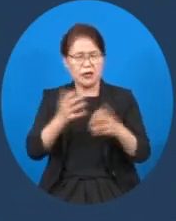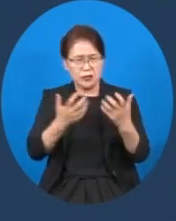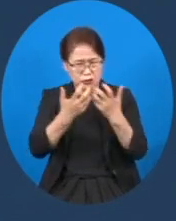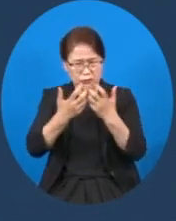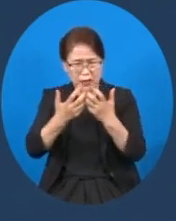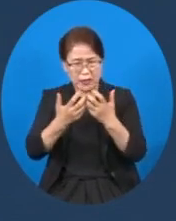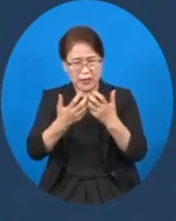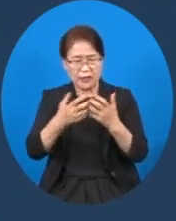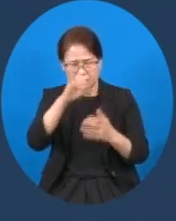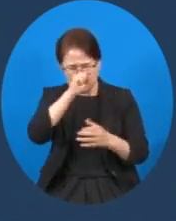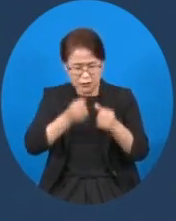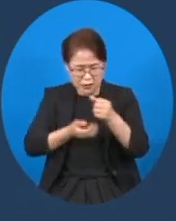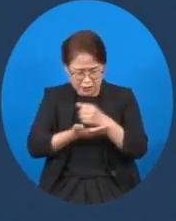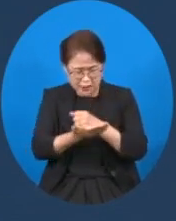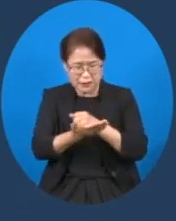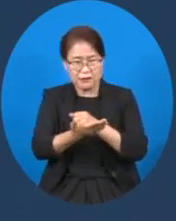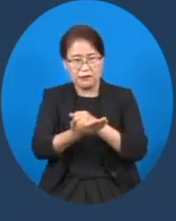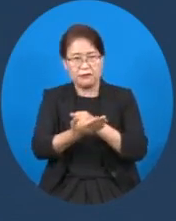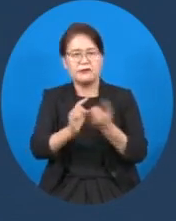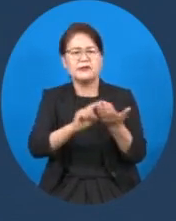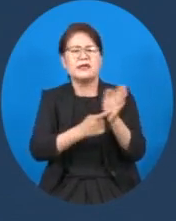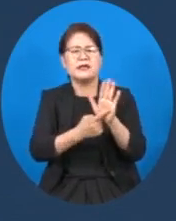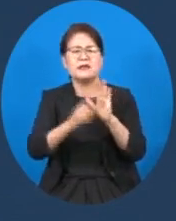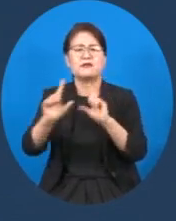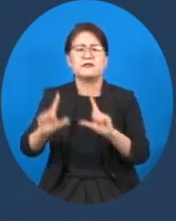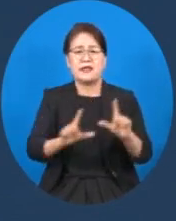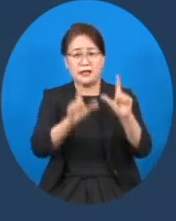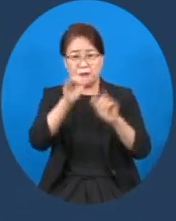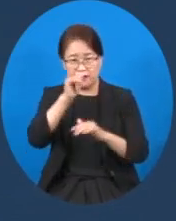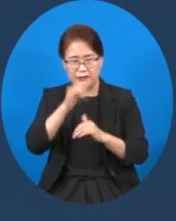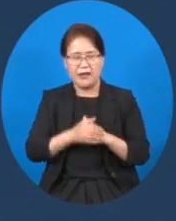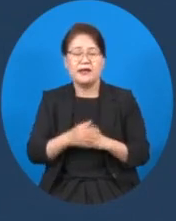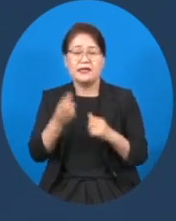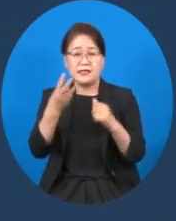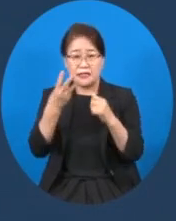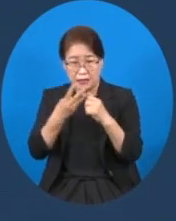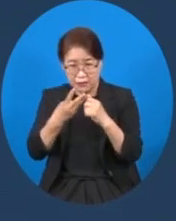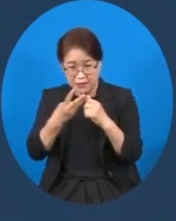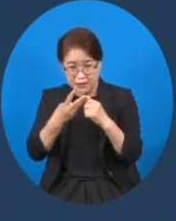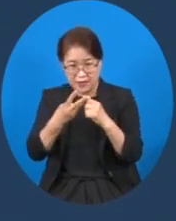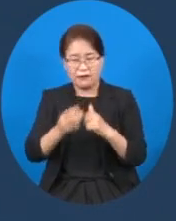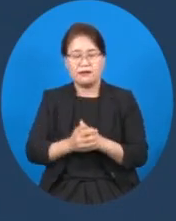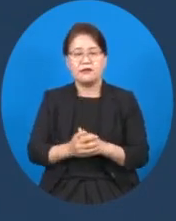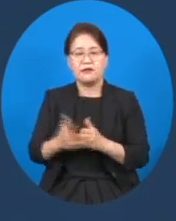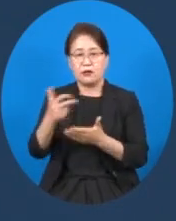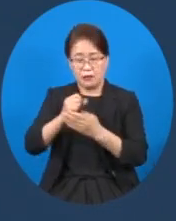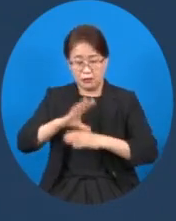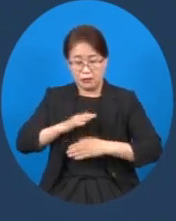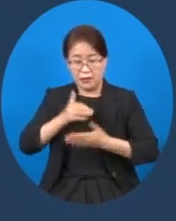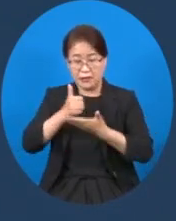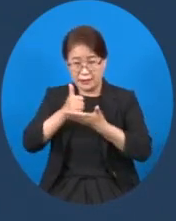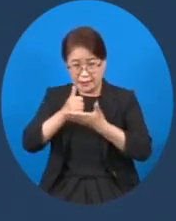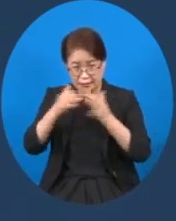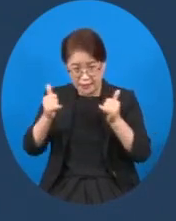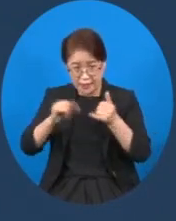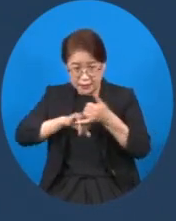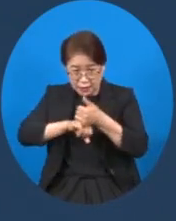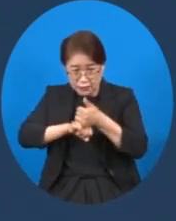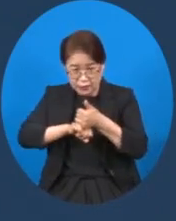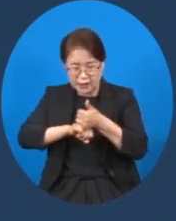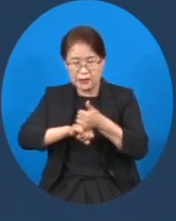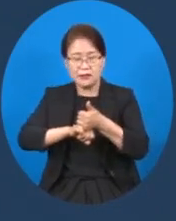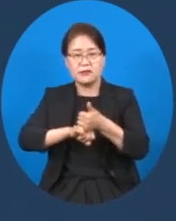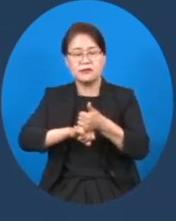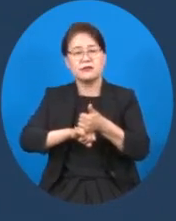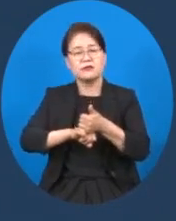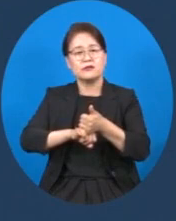영향력 있는 삶을 살아가고 있는 것이지요. 세 번째로 여호와를 경외하는 자에게 하나님이 약속하신 세